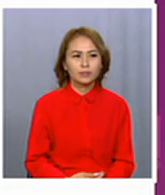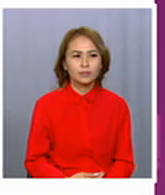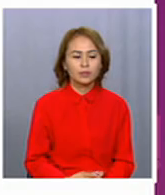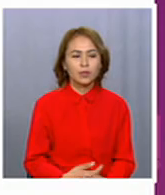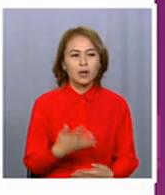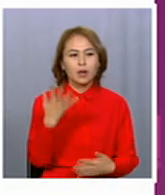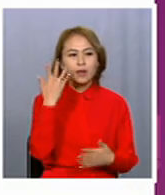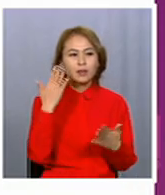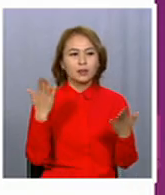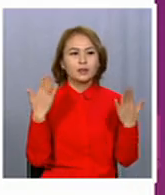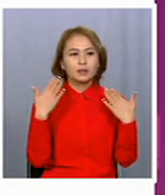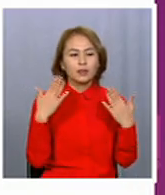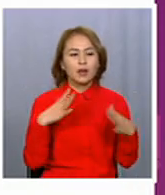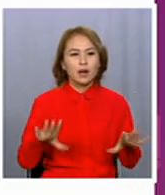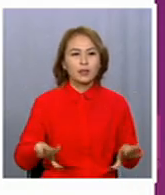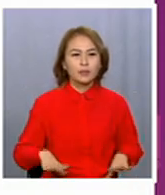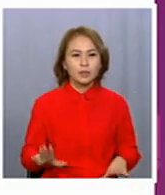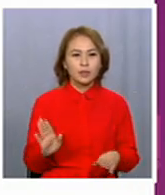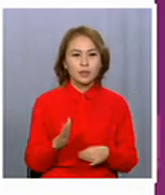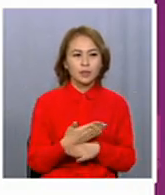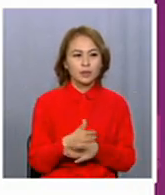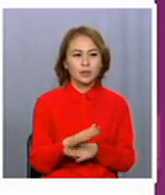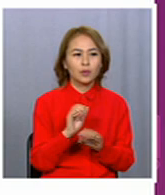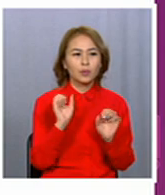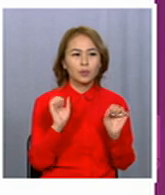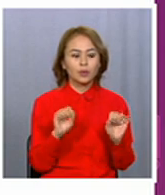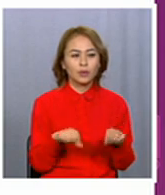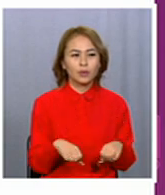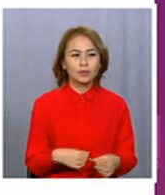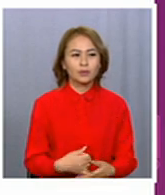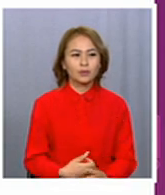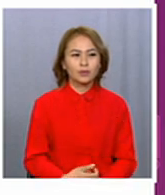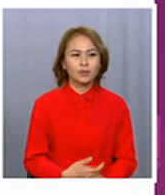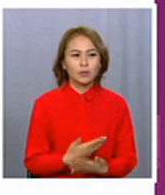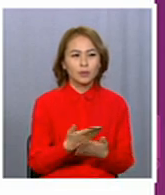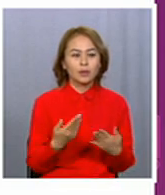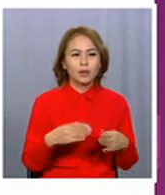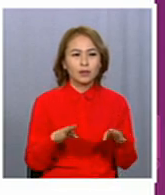атпен серуендеуге болады. Балалар, бұл қандай пікір?